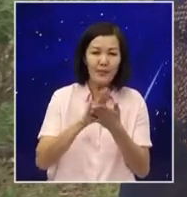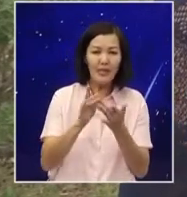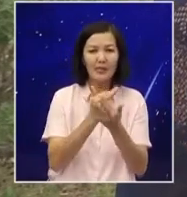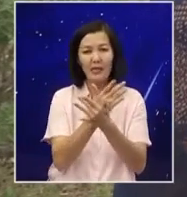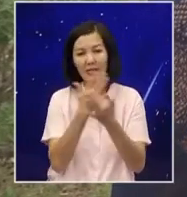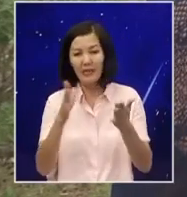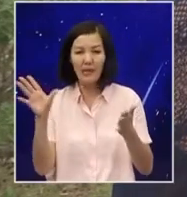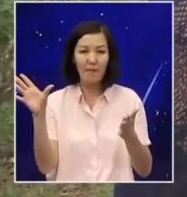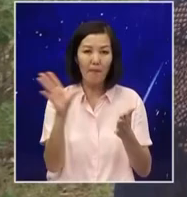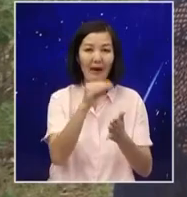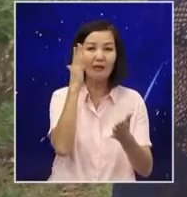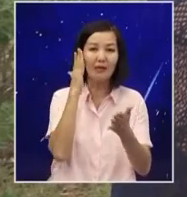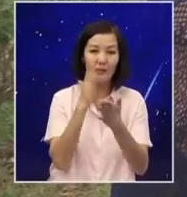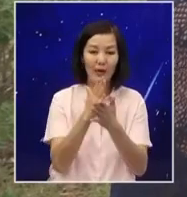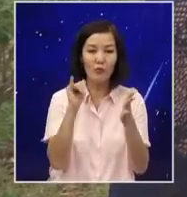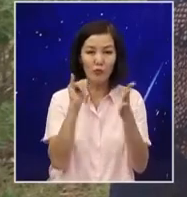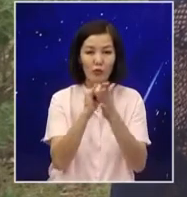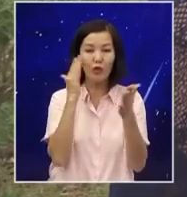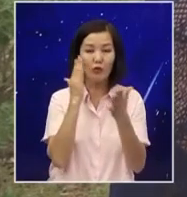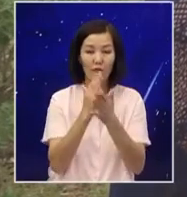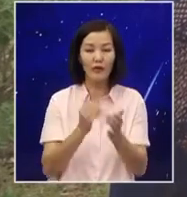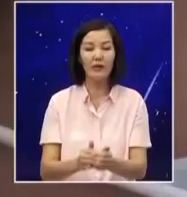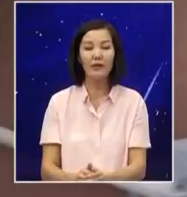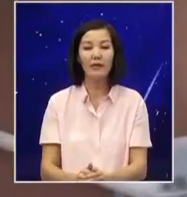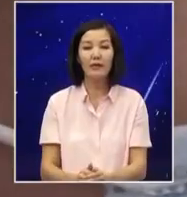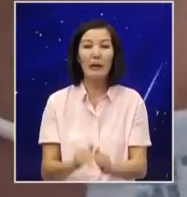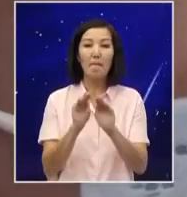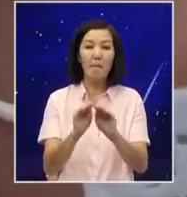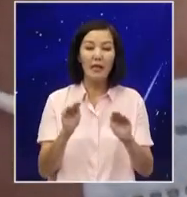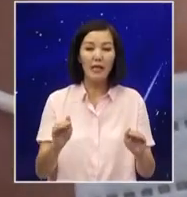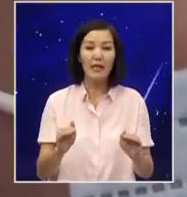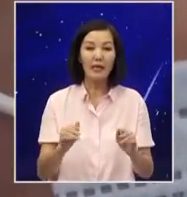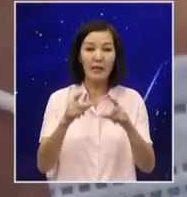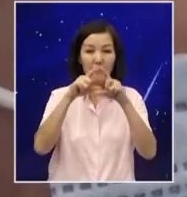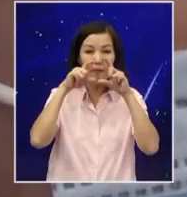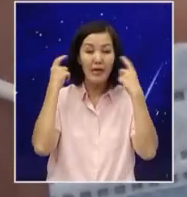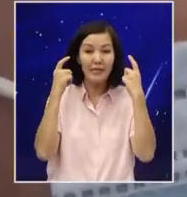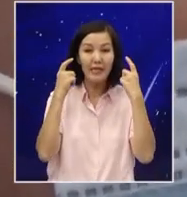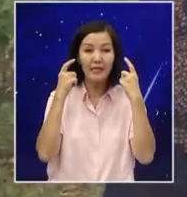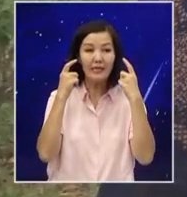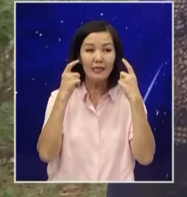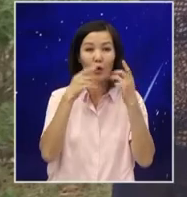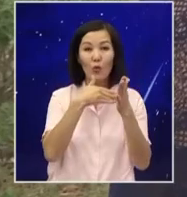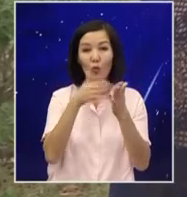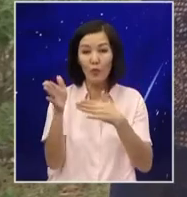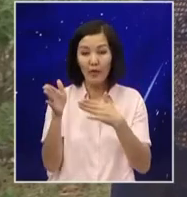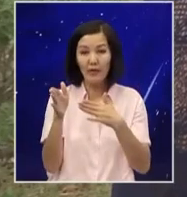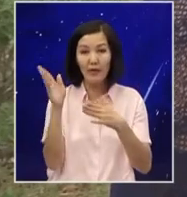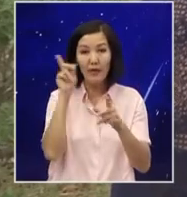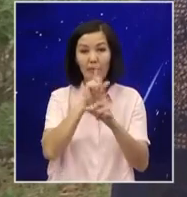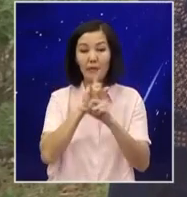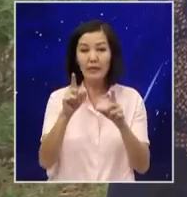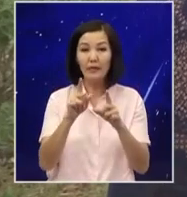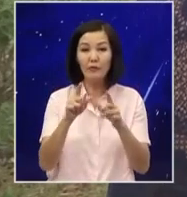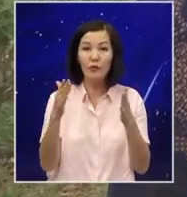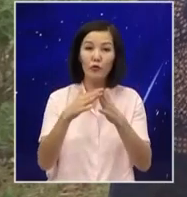сұйық сабын, қол сүртетін орамал бәрі бар. Балалар сабақ кезінде ғана маскасын шешеді. Мектепке келген кезде өздерінің бір маскасы,